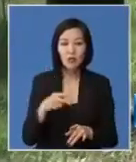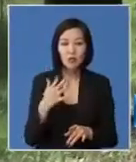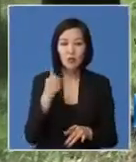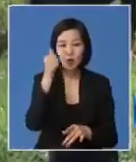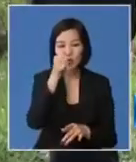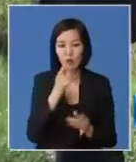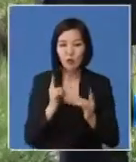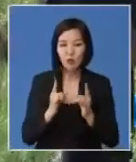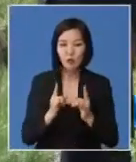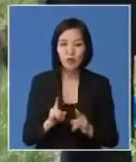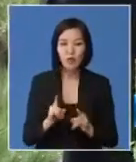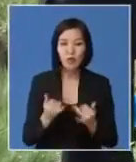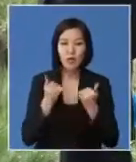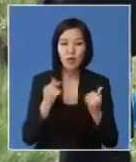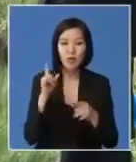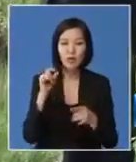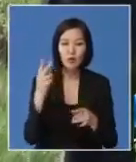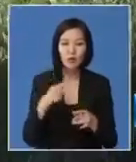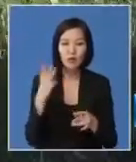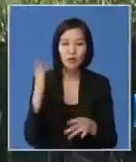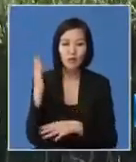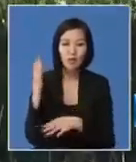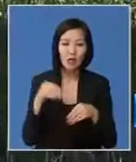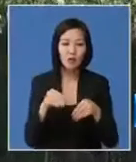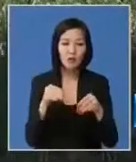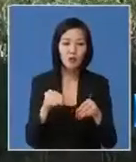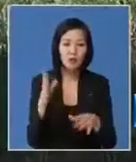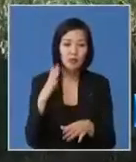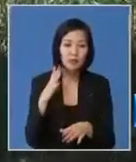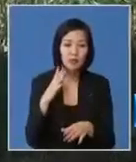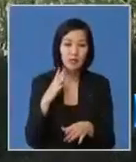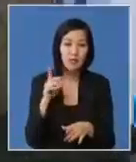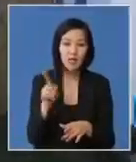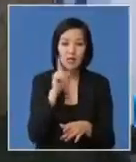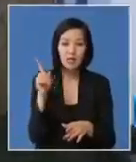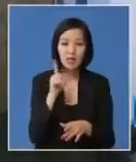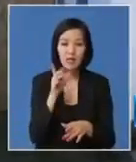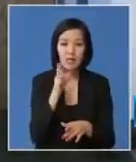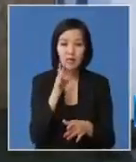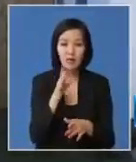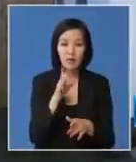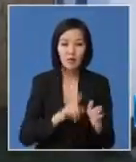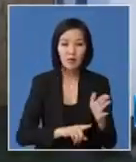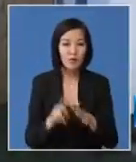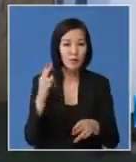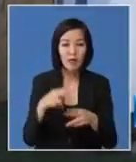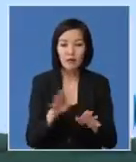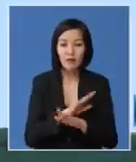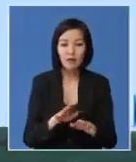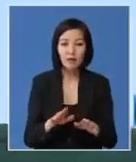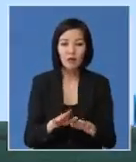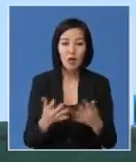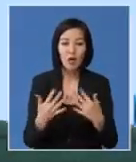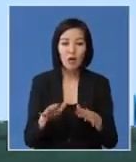толуына орай 125 түп ағаш көшетін отырғызды. Жетісулық жас буынның еңбек маусымы алдындағы игі ісі мұнымен аяқталған жоқ.